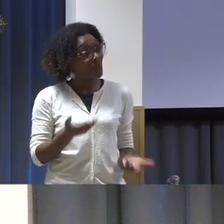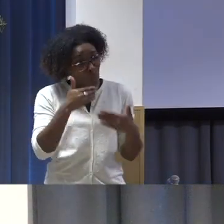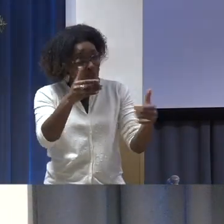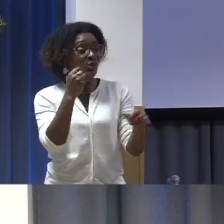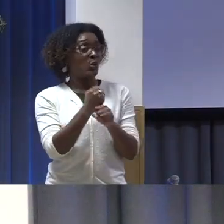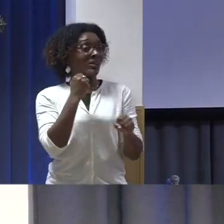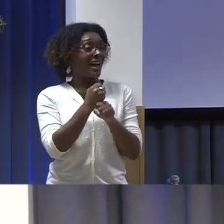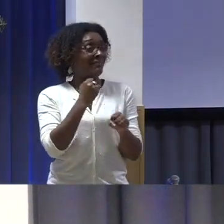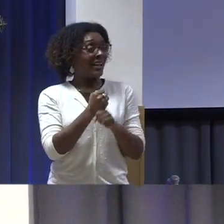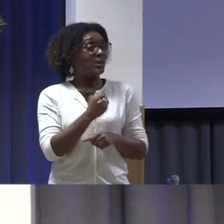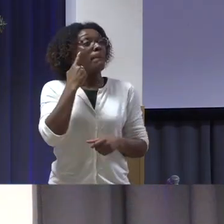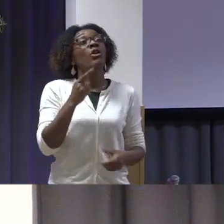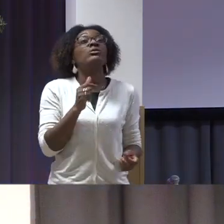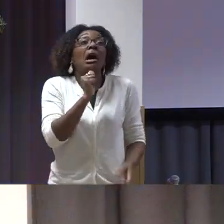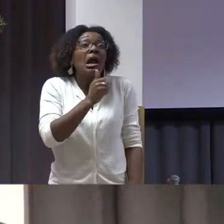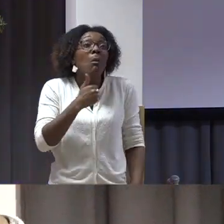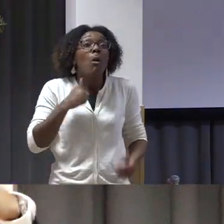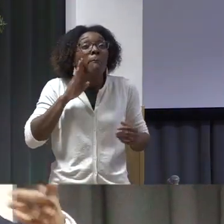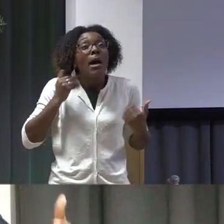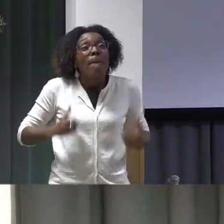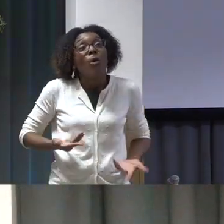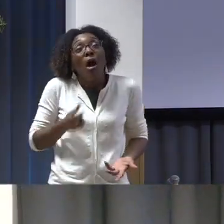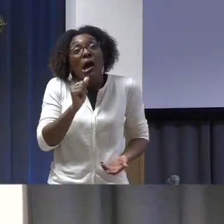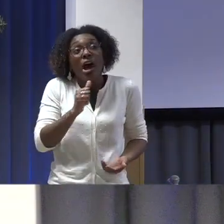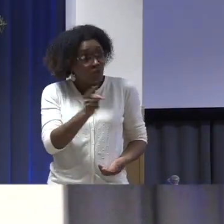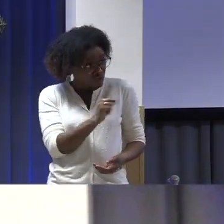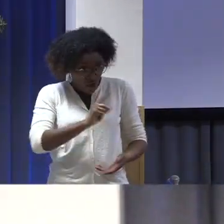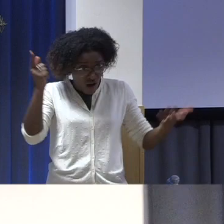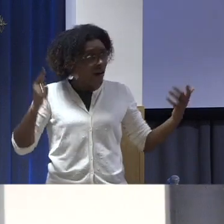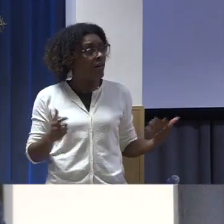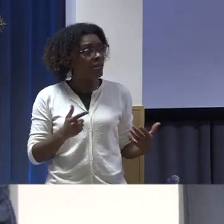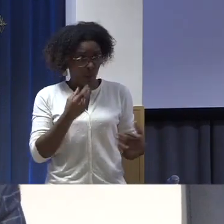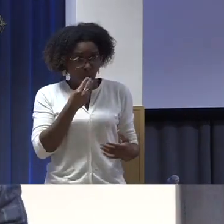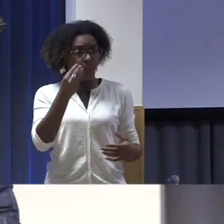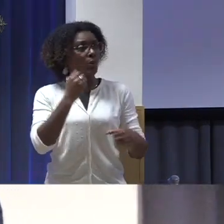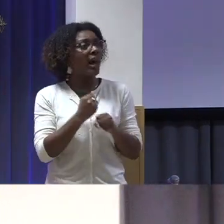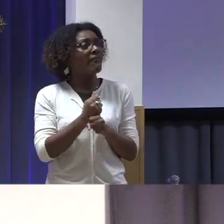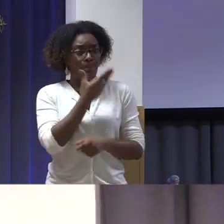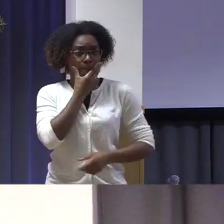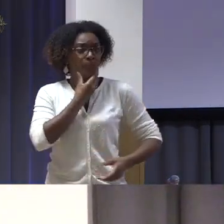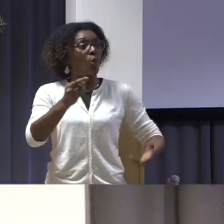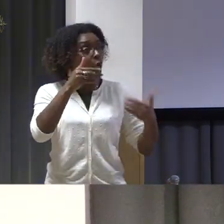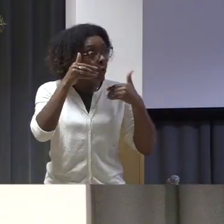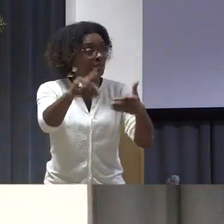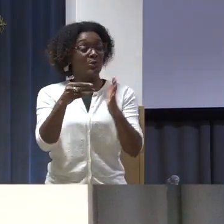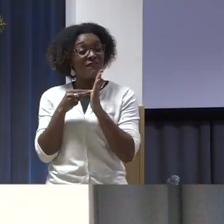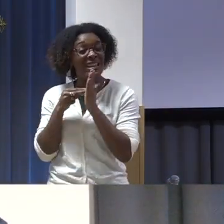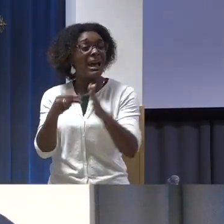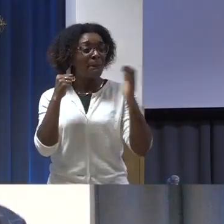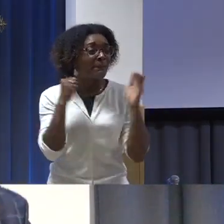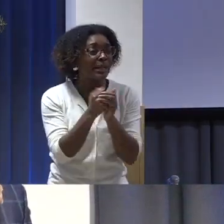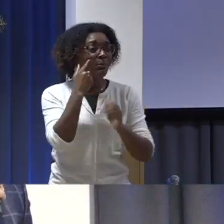aussi banal qu'il te semble aussi simple qu'il paraît à tes yeux fais le avec fidélité alors